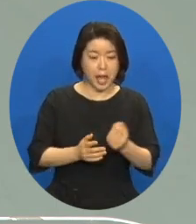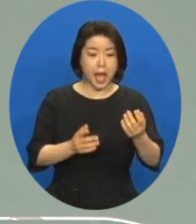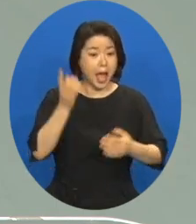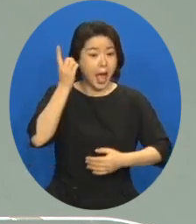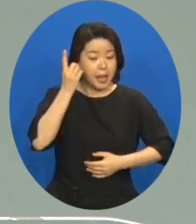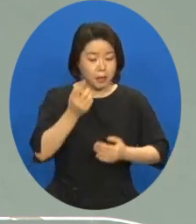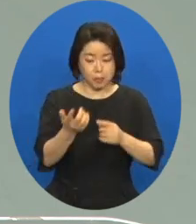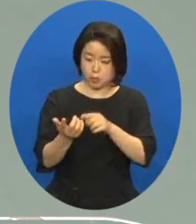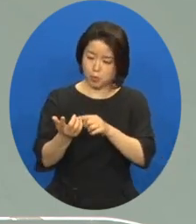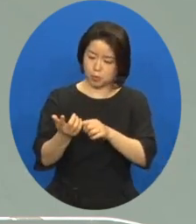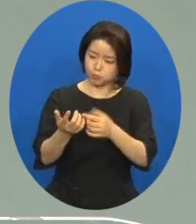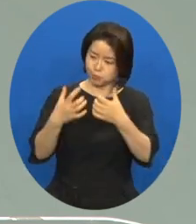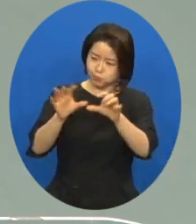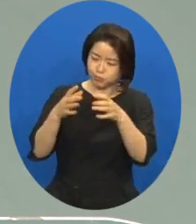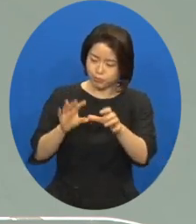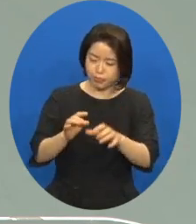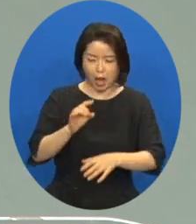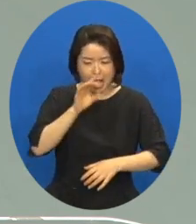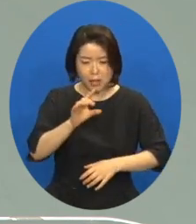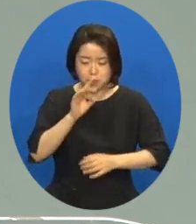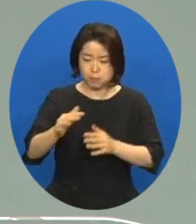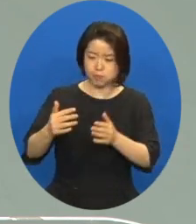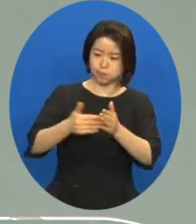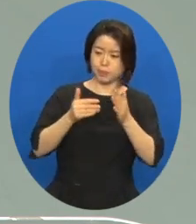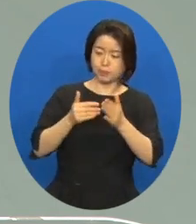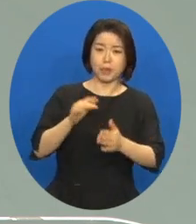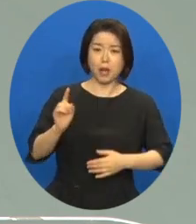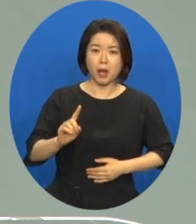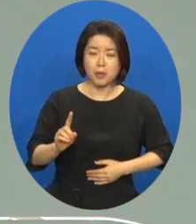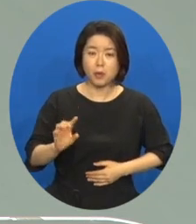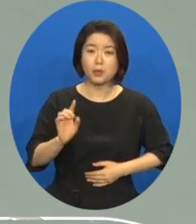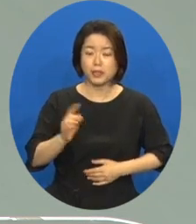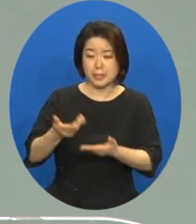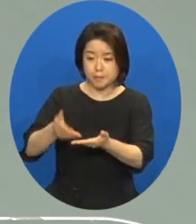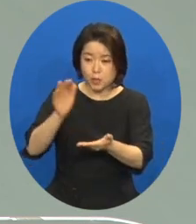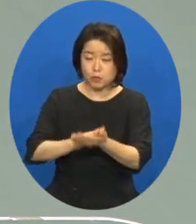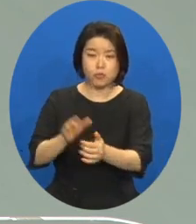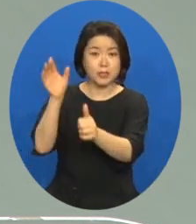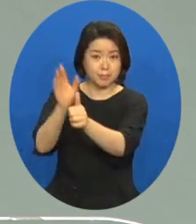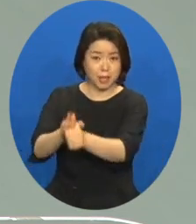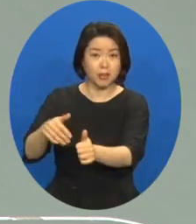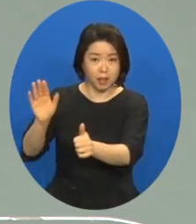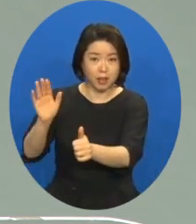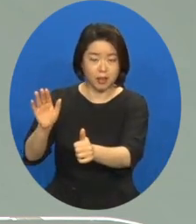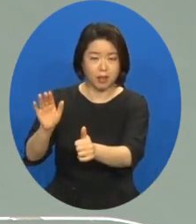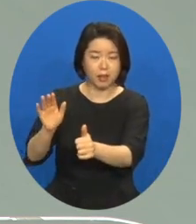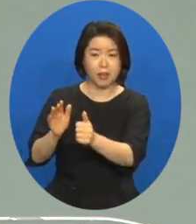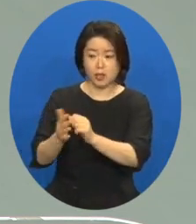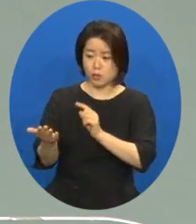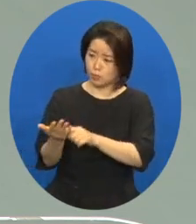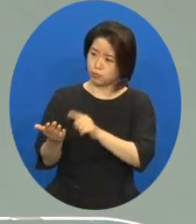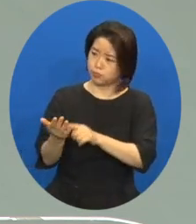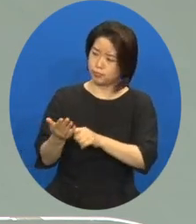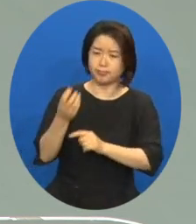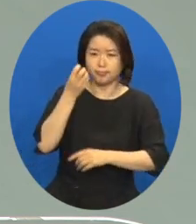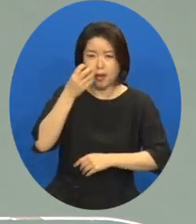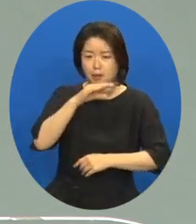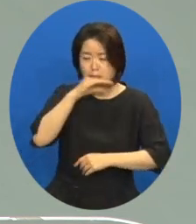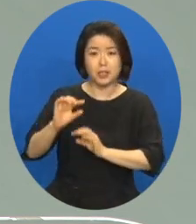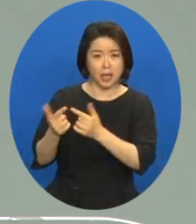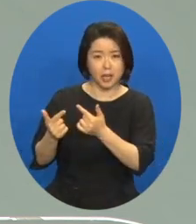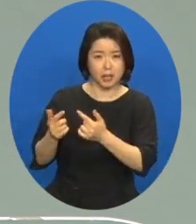해요? 이상해, 이게 왜 이렇게 안 되지? 그리고 빨리 수리 맡기러 가잖아요. 이상하니까, 정상이